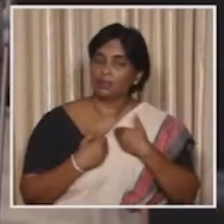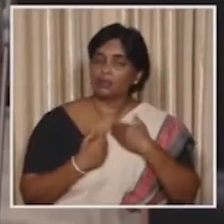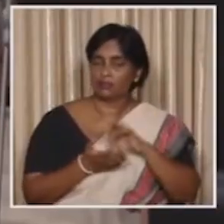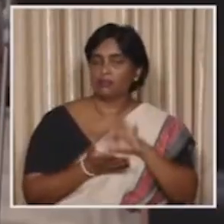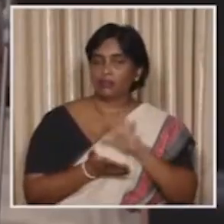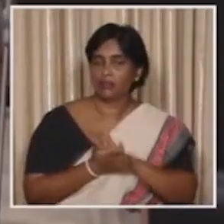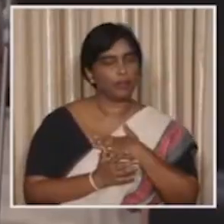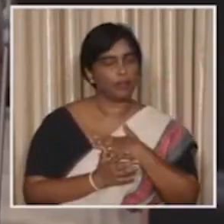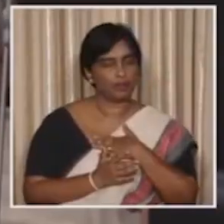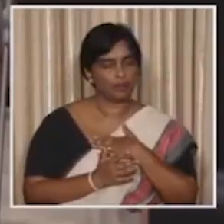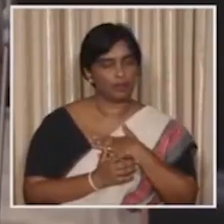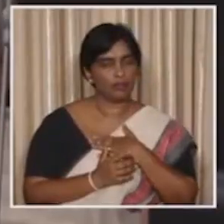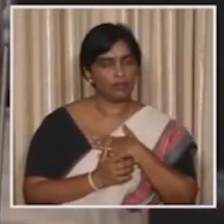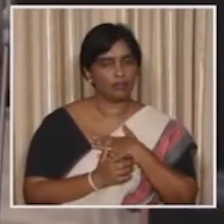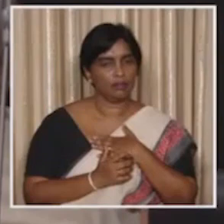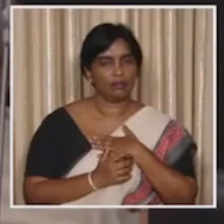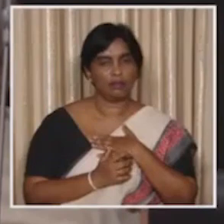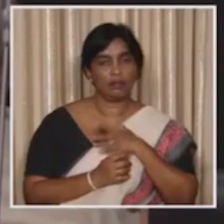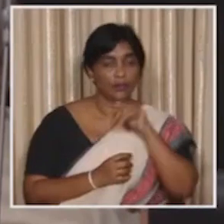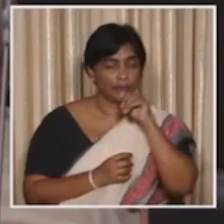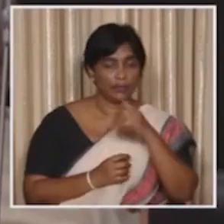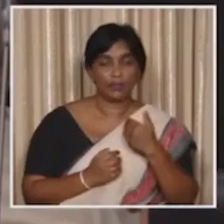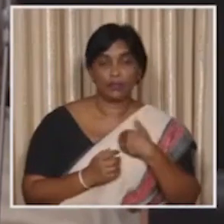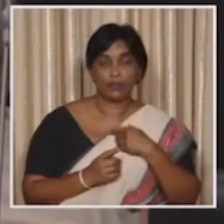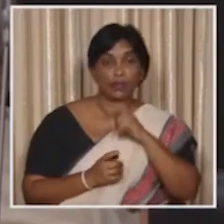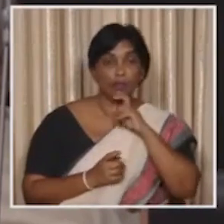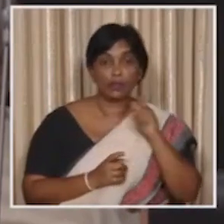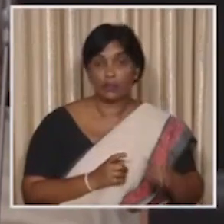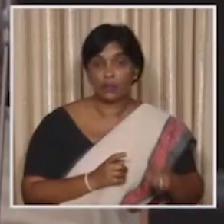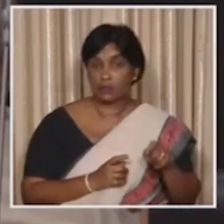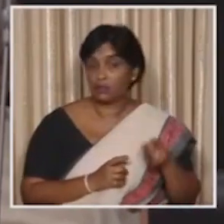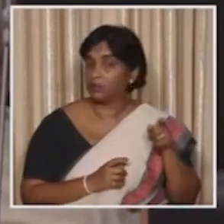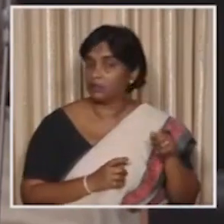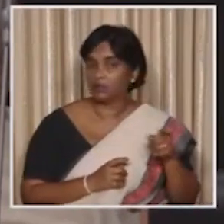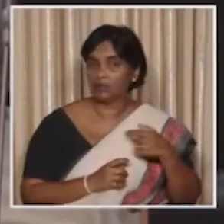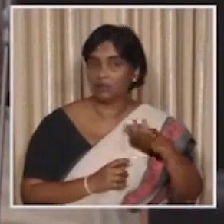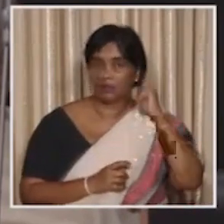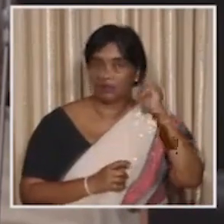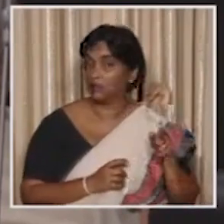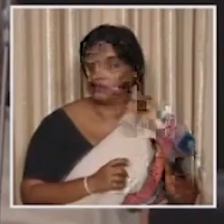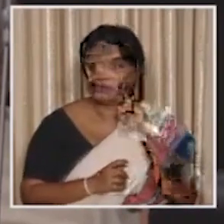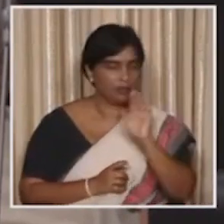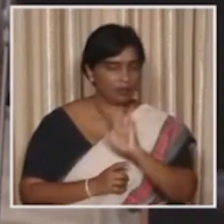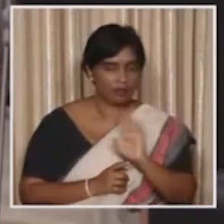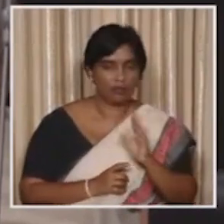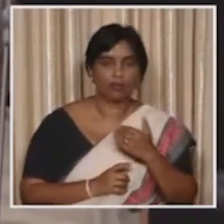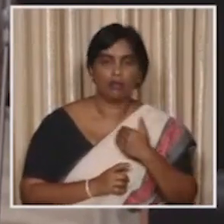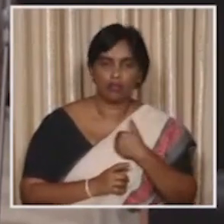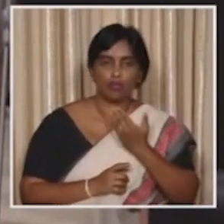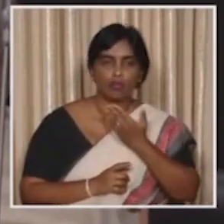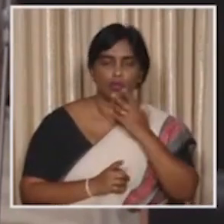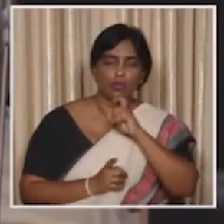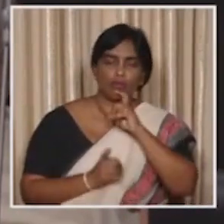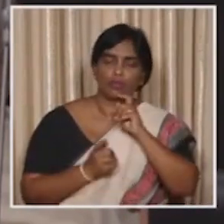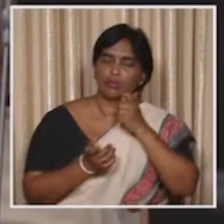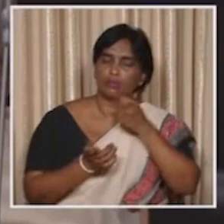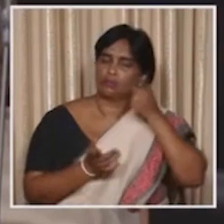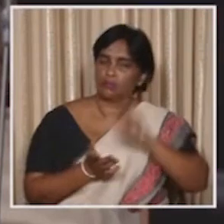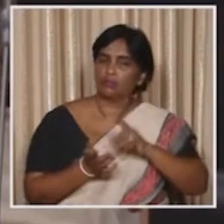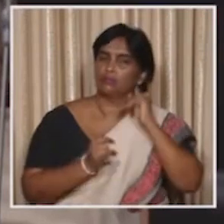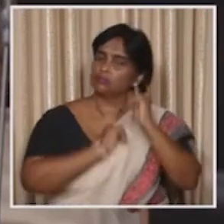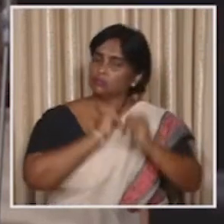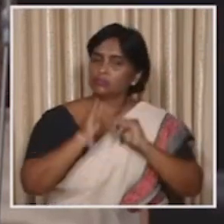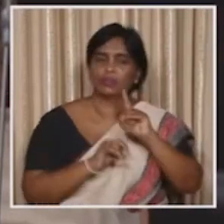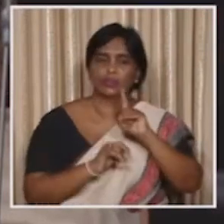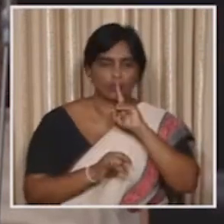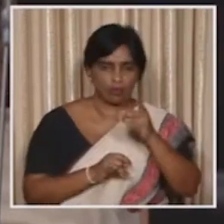කරන්න අපේ බලතල. ඒත් මම කිසි දවසක විනිශ්චයකාරවරයෙක්ට දොස් කියලා නැහැ. අපිට පුළුවන් අඩි තීන්දුව ඕන තරම් විවේචනය